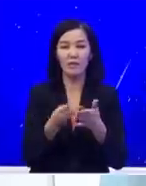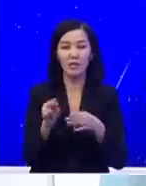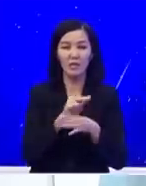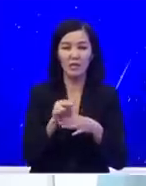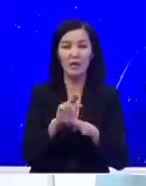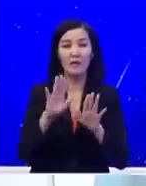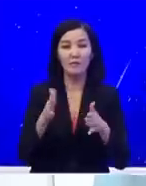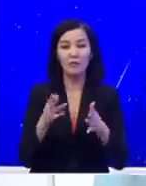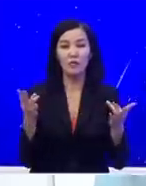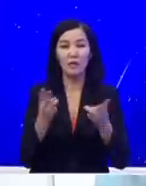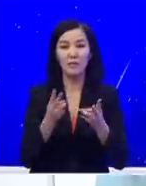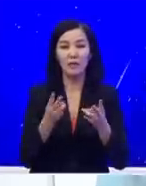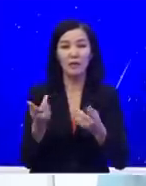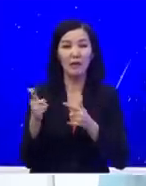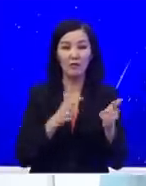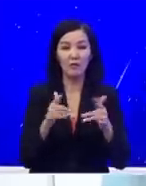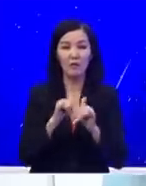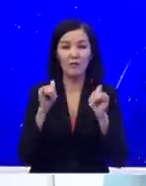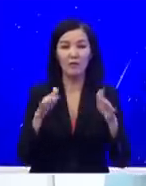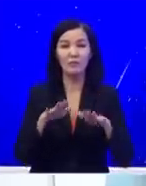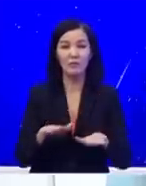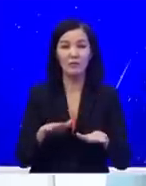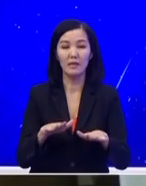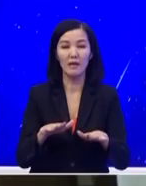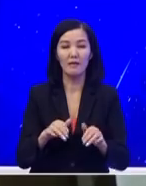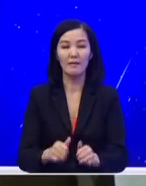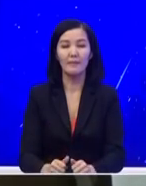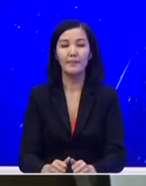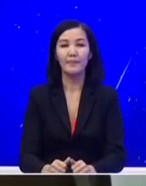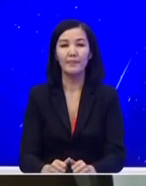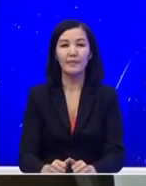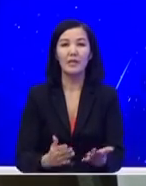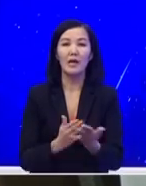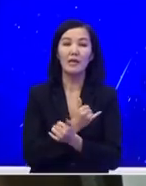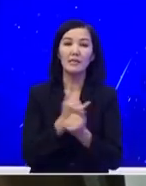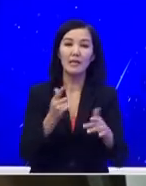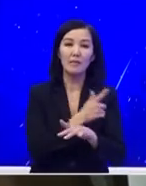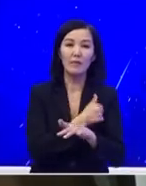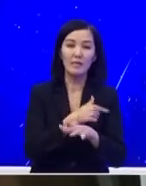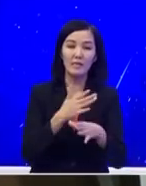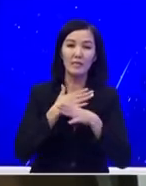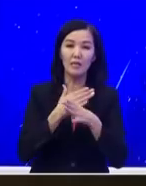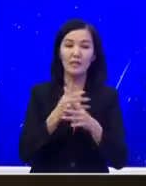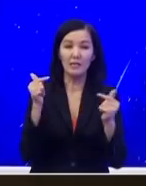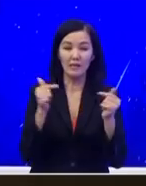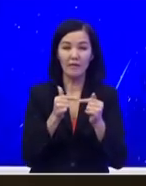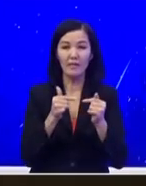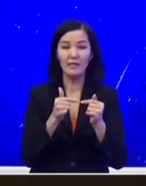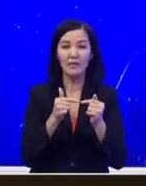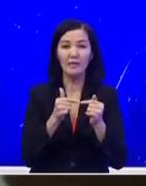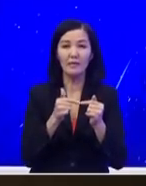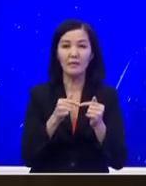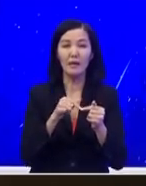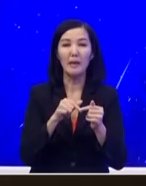В случае необходимости мы готовы увеличивать места для пациентов. Оказание медицинской помощи проходит в соответствии с